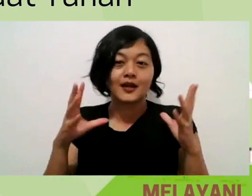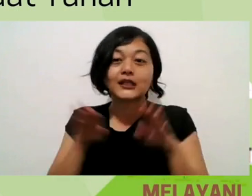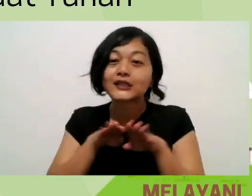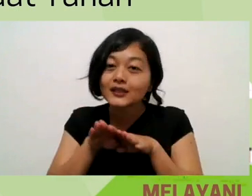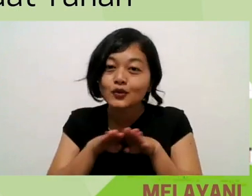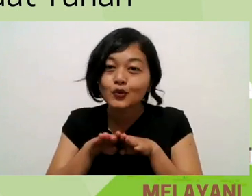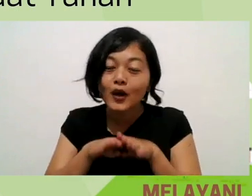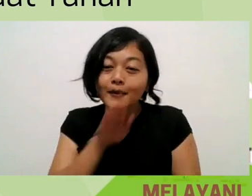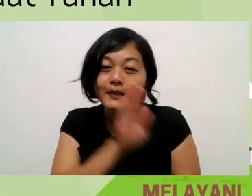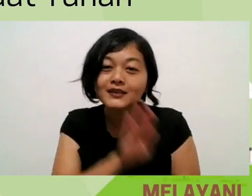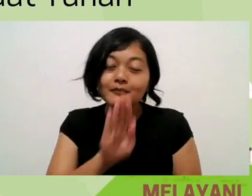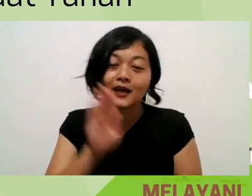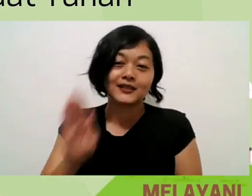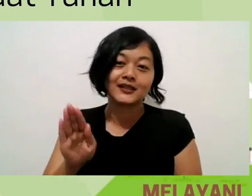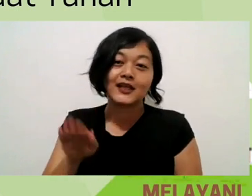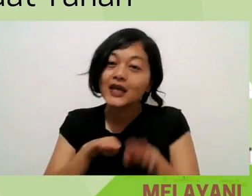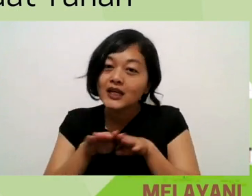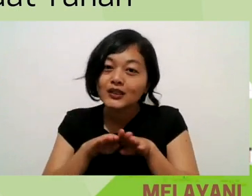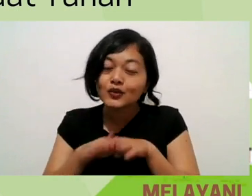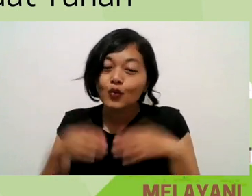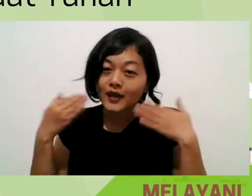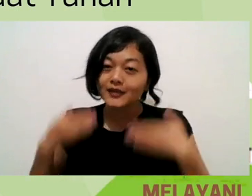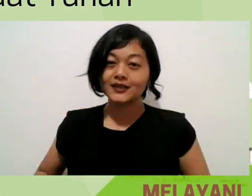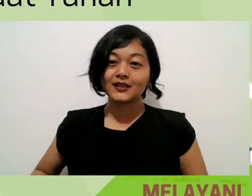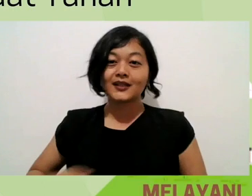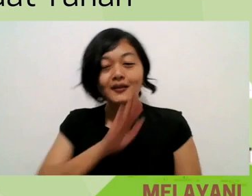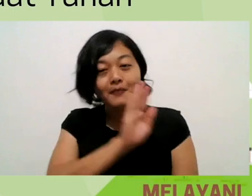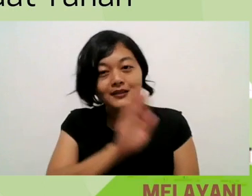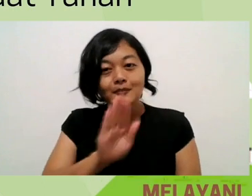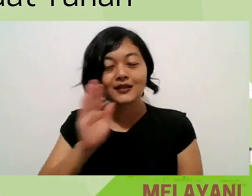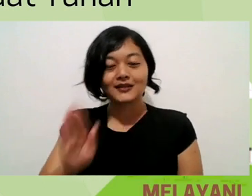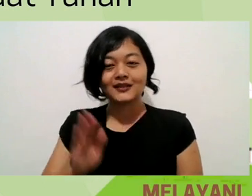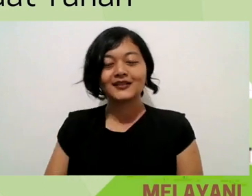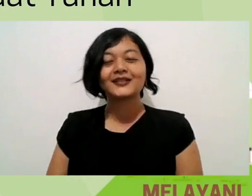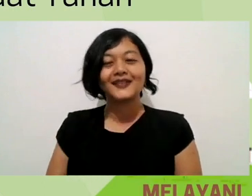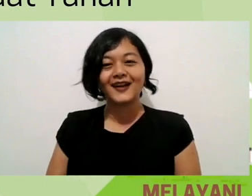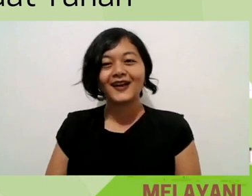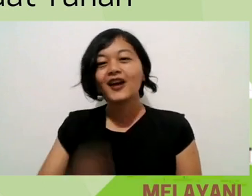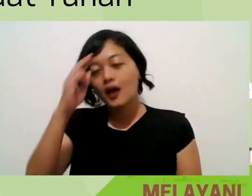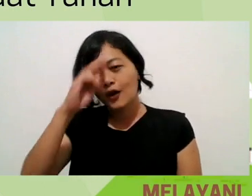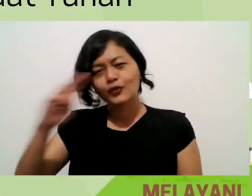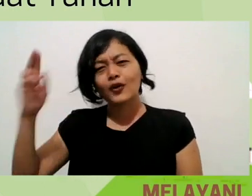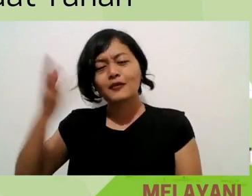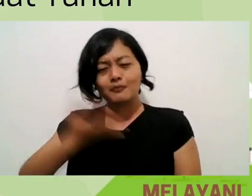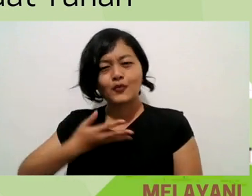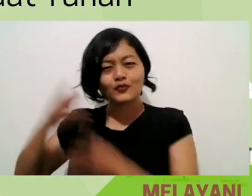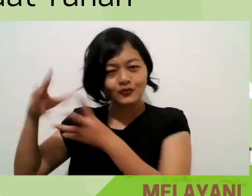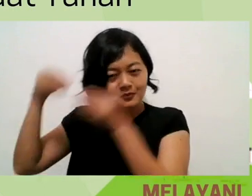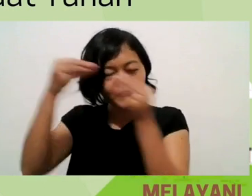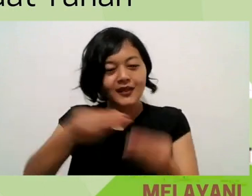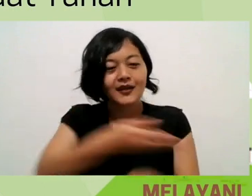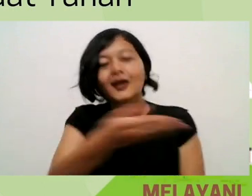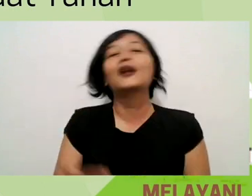pekerjaan Anda dengan segenap kekuatan. Mengapa demikian? Karena